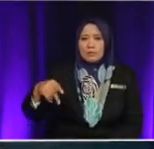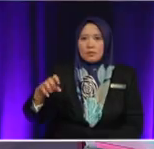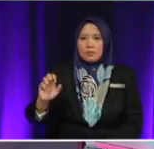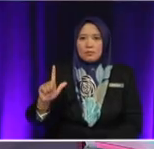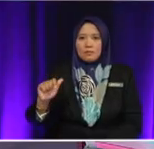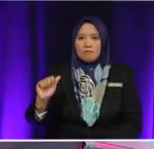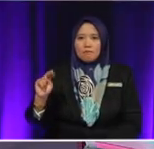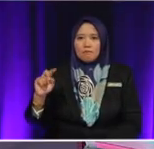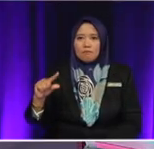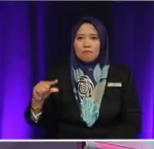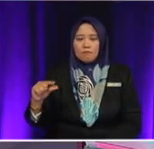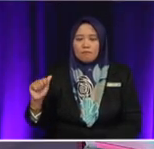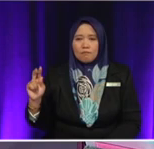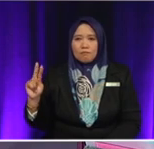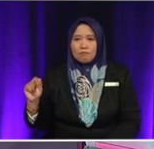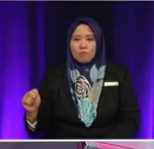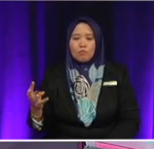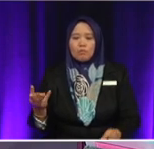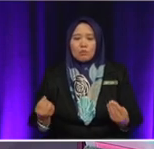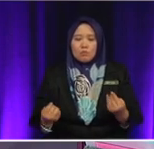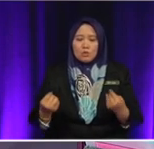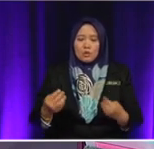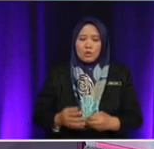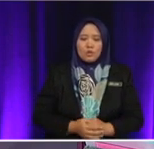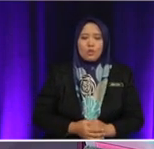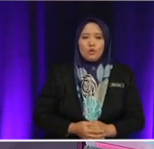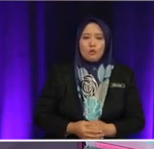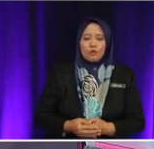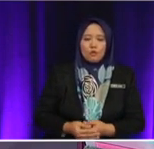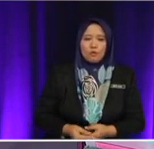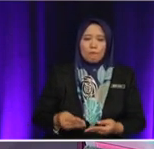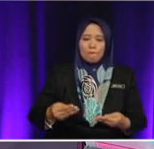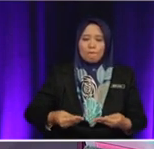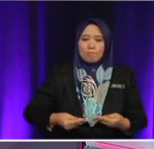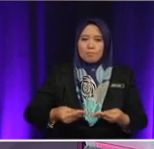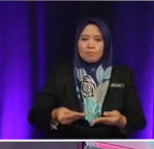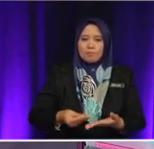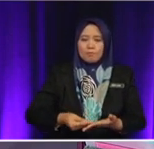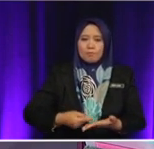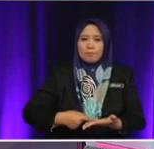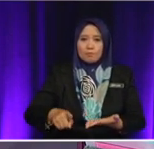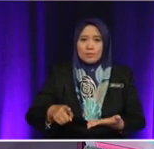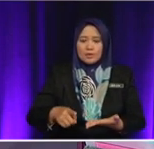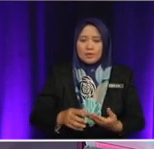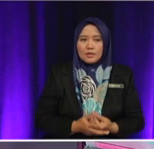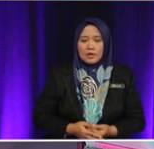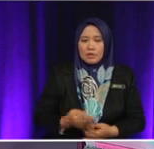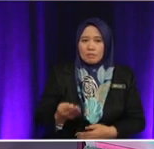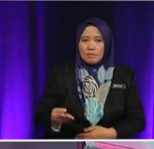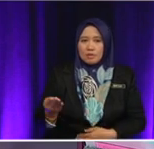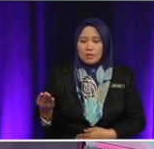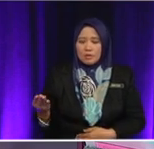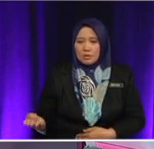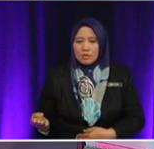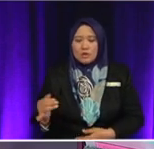mungkin mempertikaikan sesuatu urusan jual beli itu. Jadi runding cara inilah penting untuk usahawan miliki